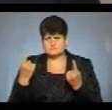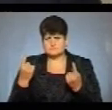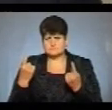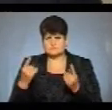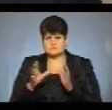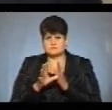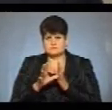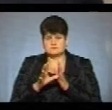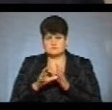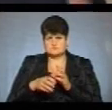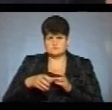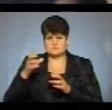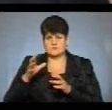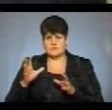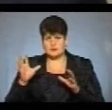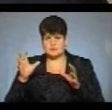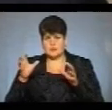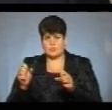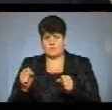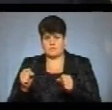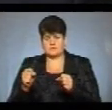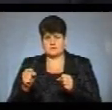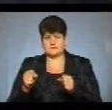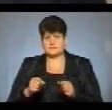там 10 тисяч вольт, і він на них просто там схопився, ляг